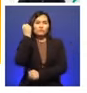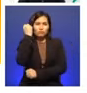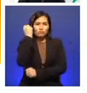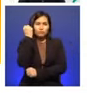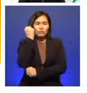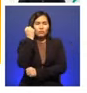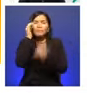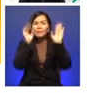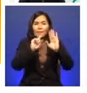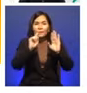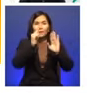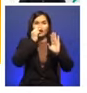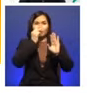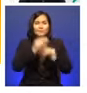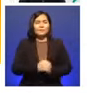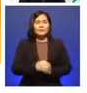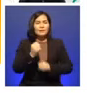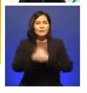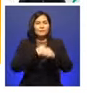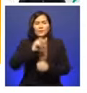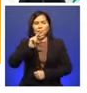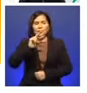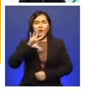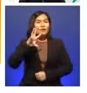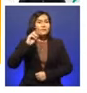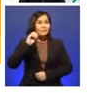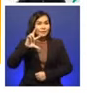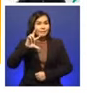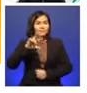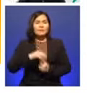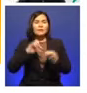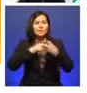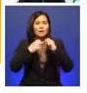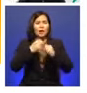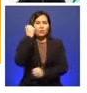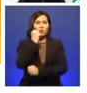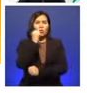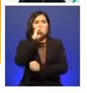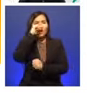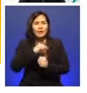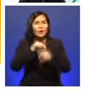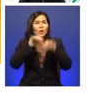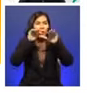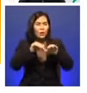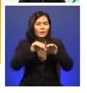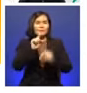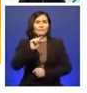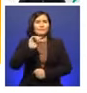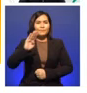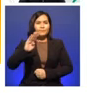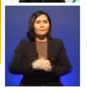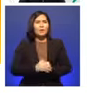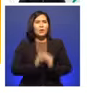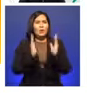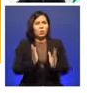ามองกันคือว่าในปี2563นะครับเส้นความยากจนของประเทศเราปรับลดลง1บาทนะครับแต่ว่าเรามีคนจน